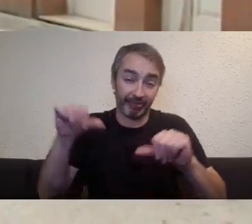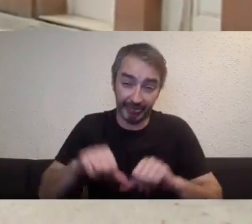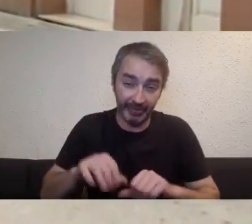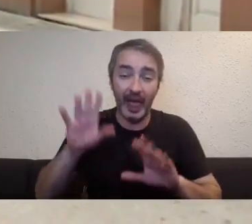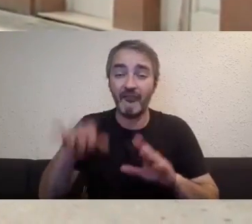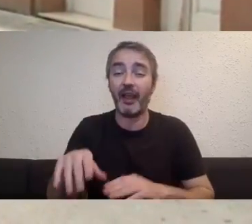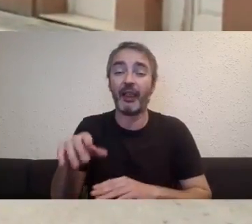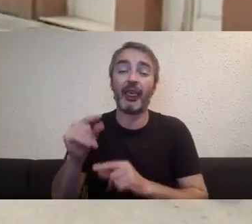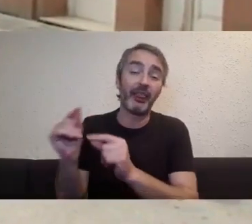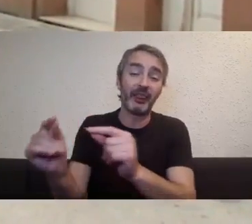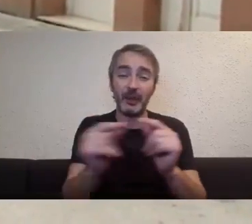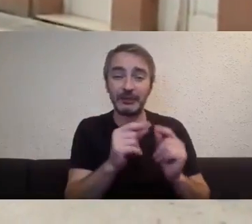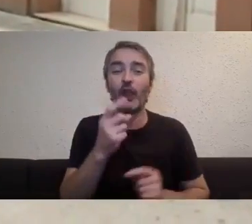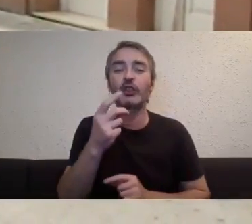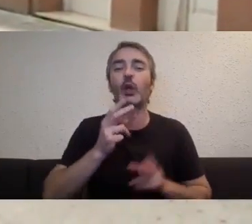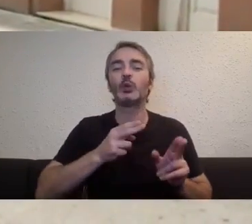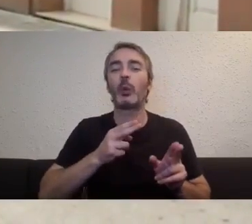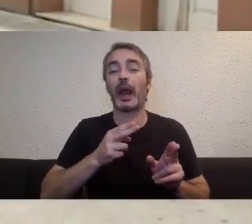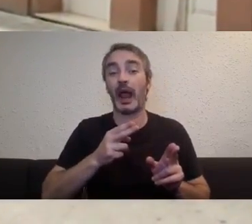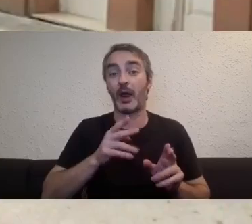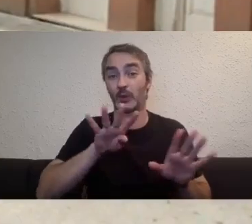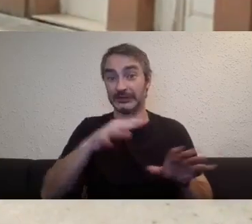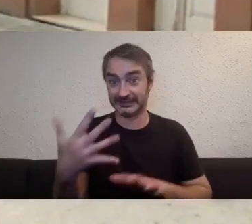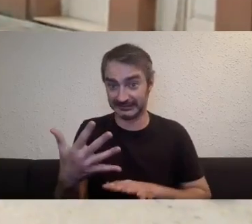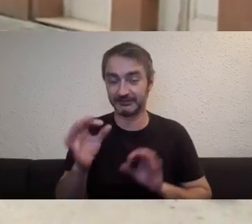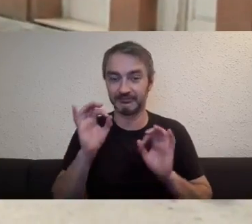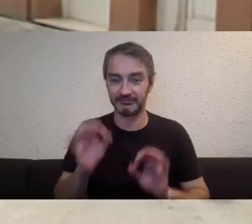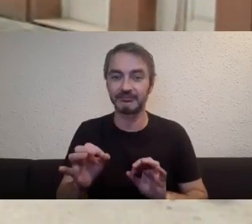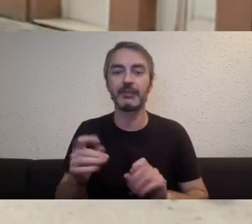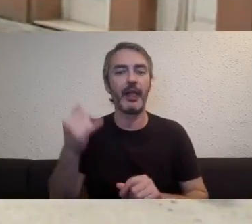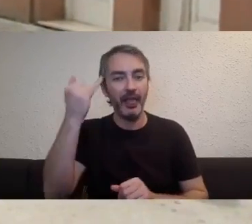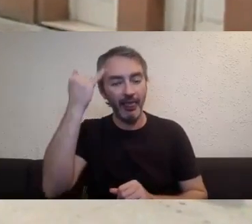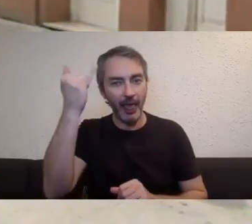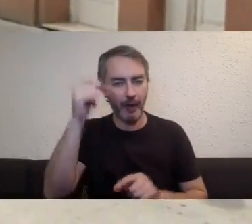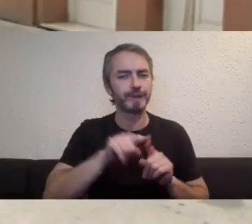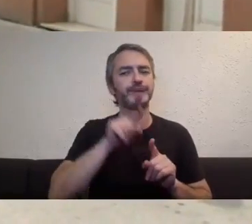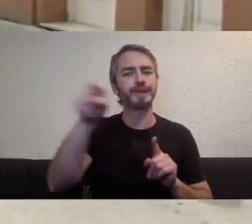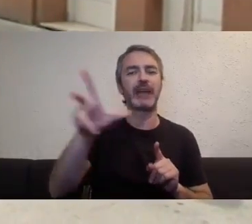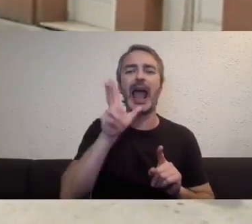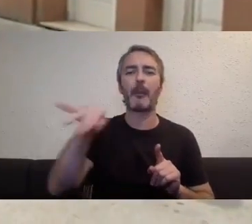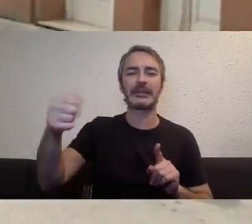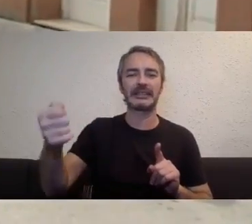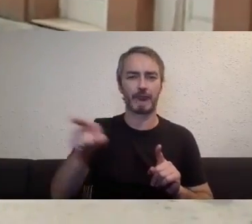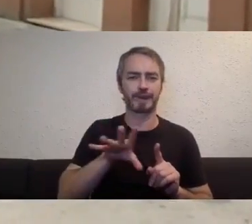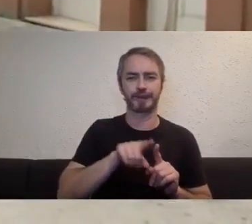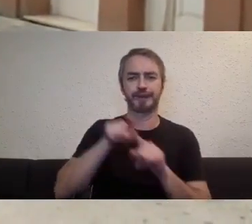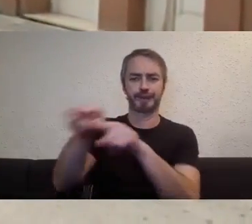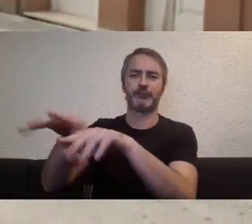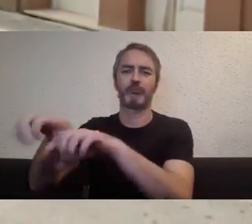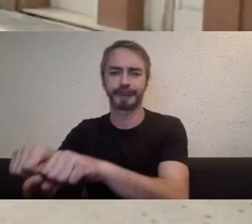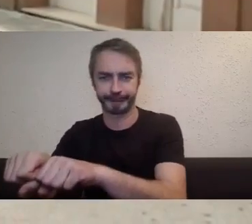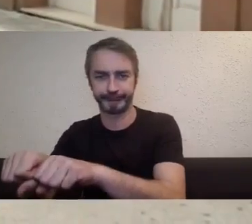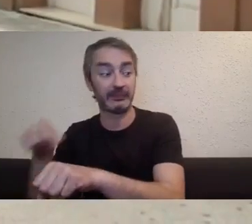es va fer un debat que es va fer el 95, el 12 d'octubre del 95, les vigílies, va sortir la idea d'ocupar l'Amsa,